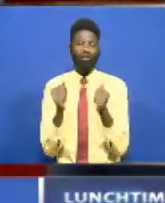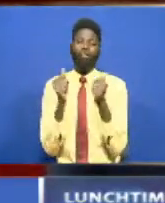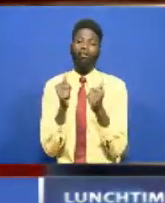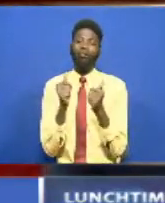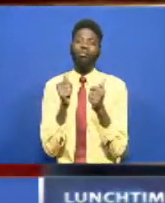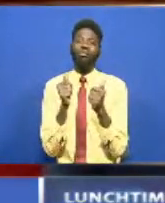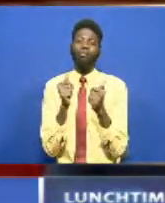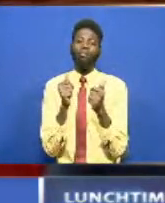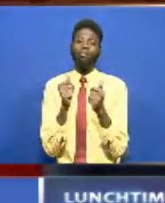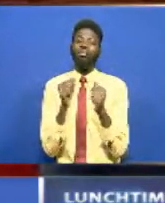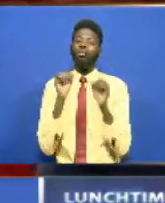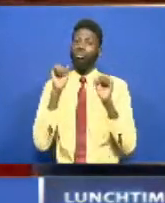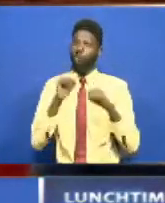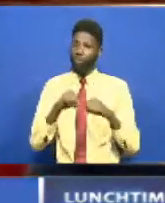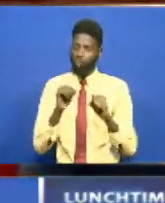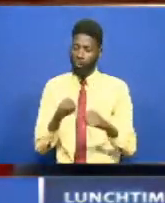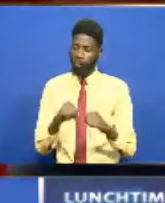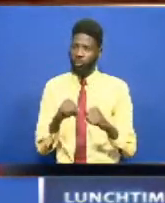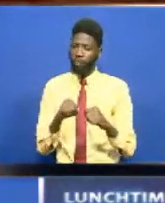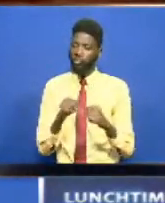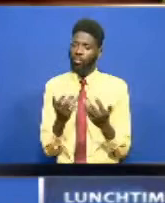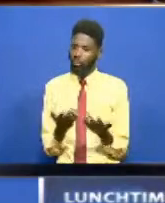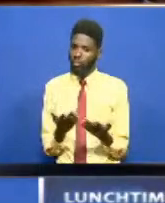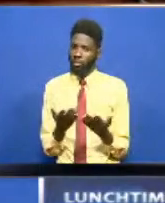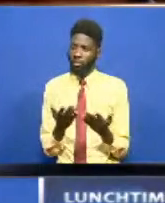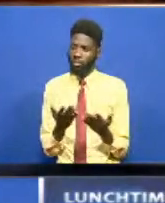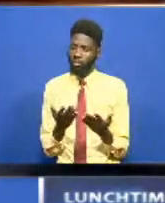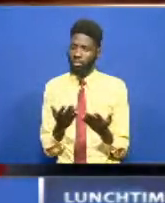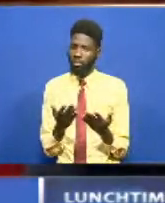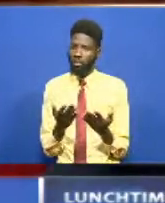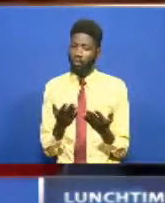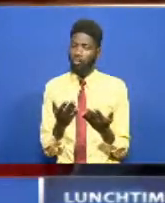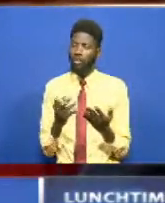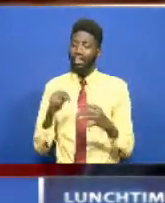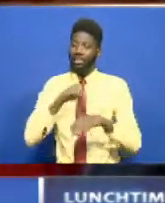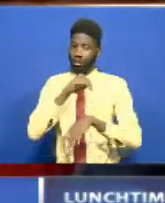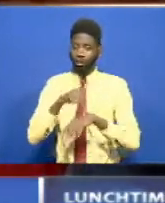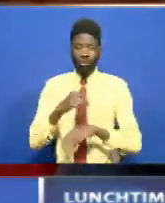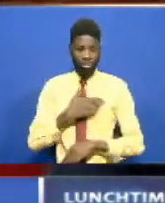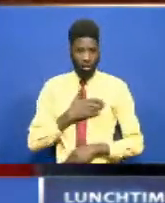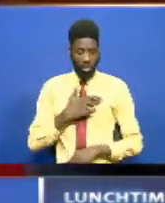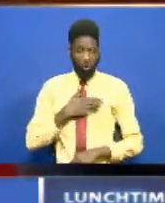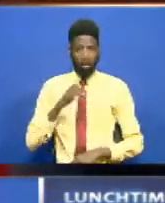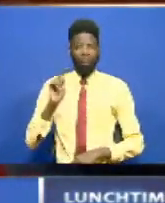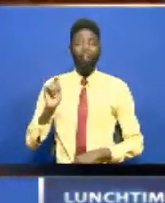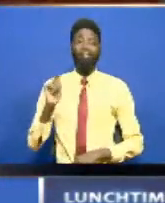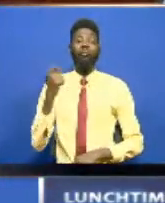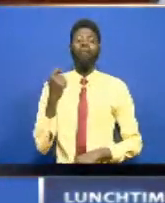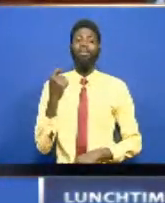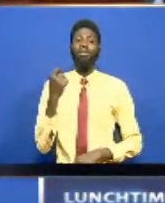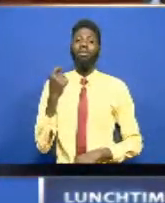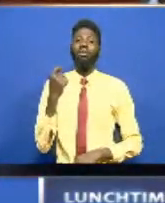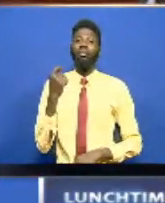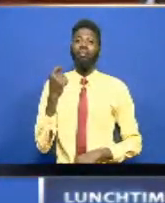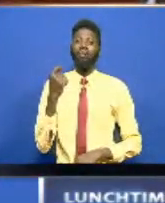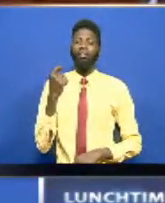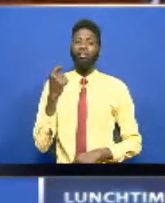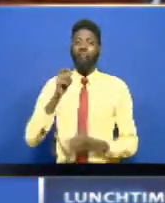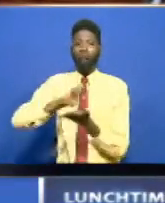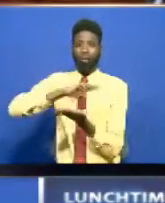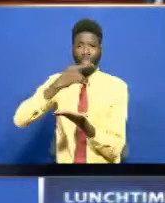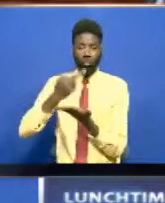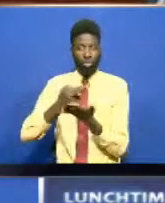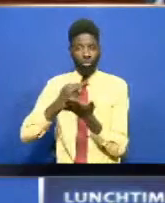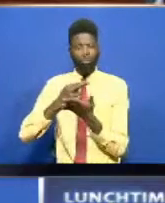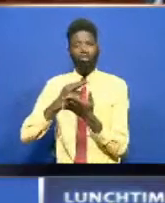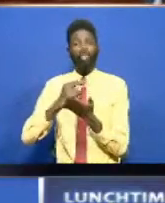tutahatifiwa wakija pamoja. Watu wa Kenya inaenda kwa wananchi katika kila kona ya